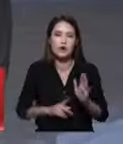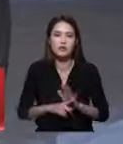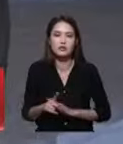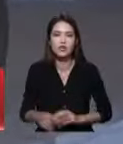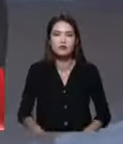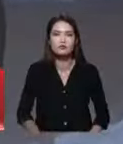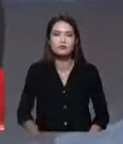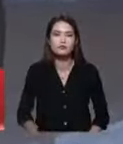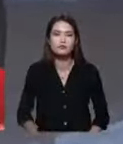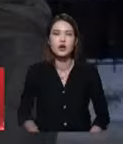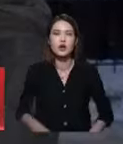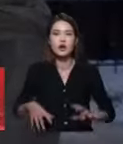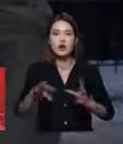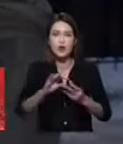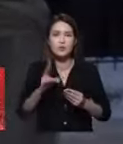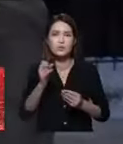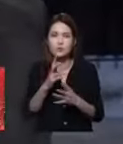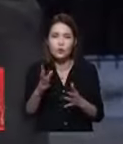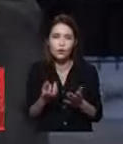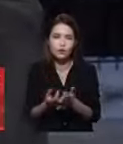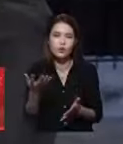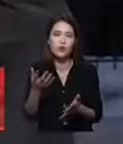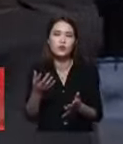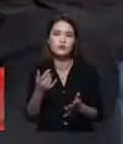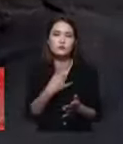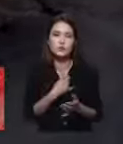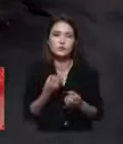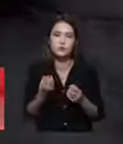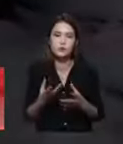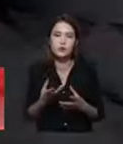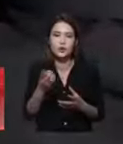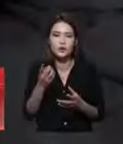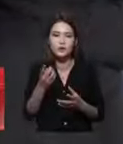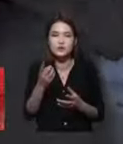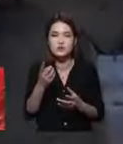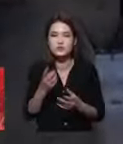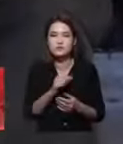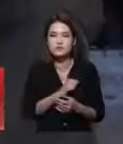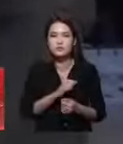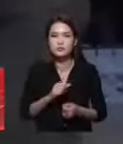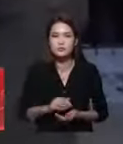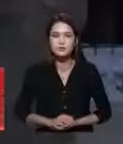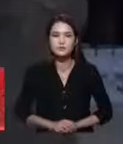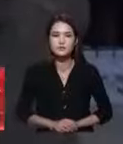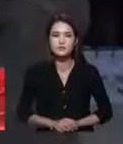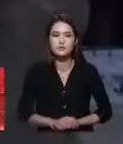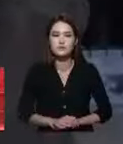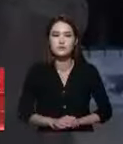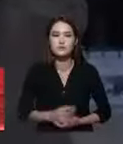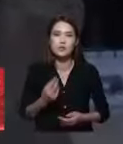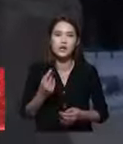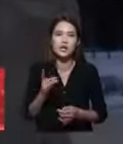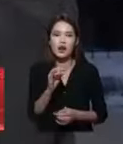сейчас, наверное, все дорожает. Мы не так часто употребляем сладкие изделия. Ну, раз-два в